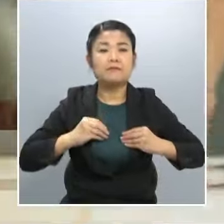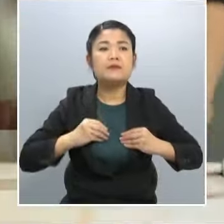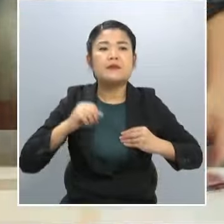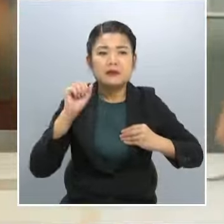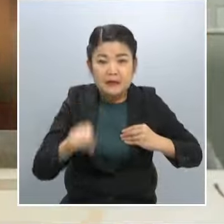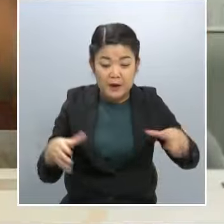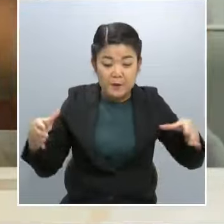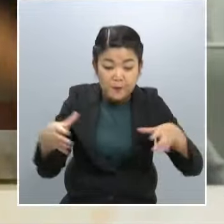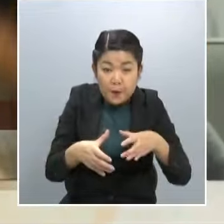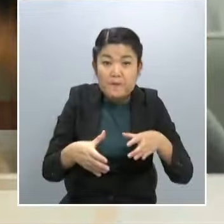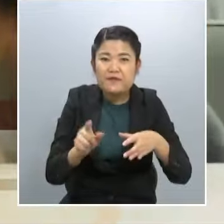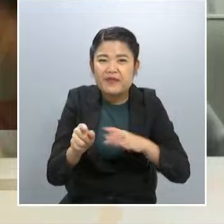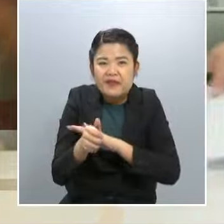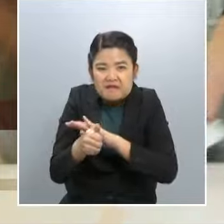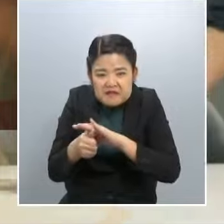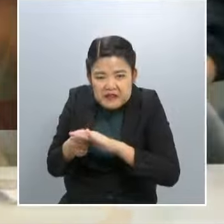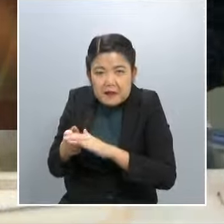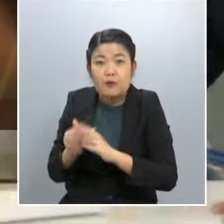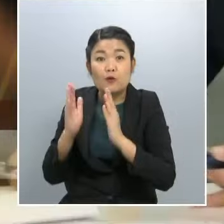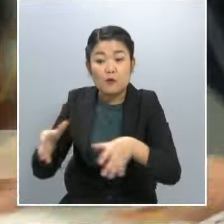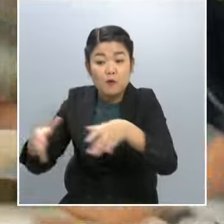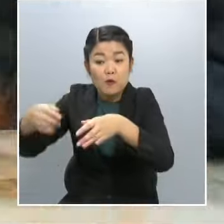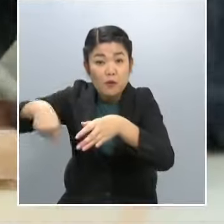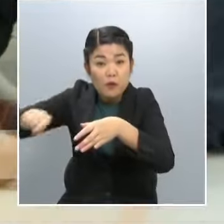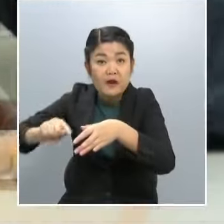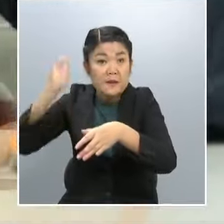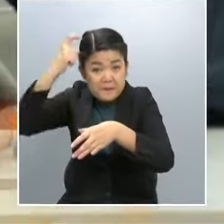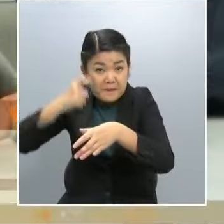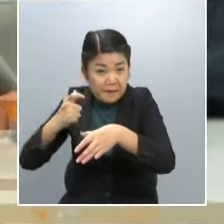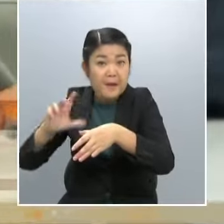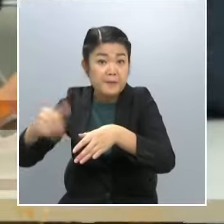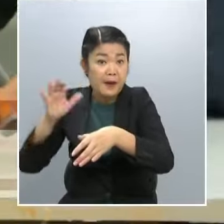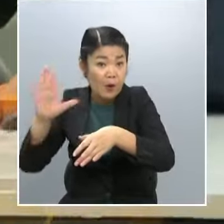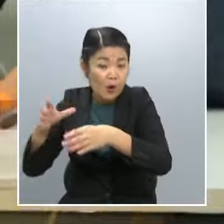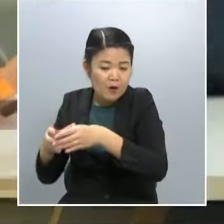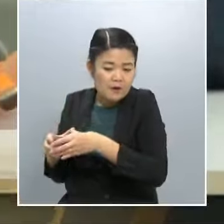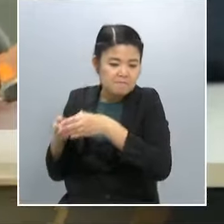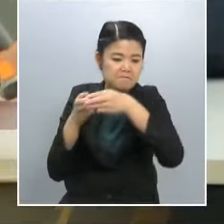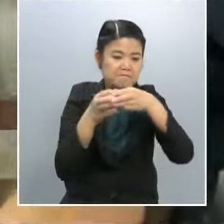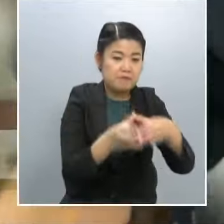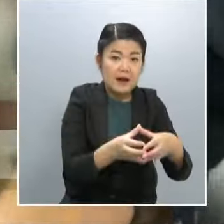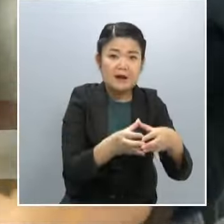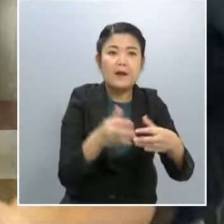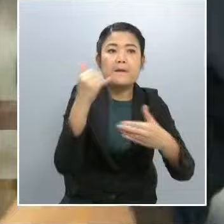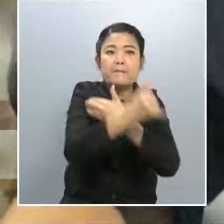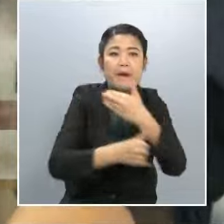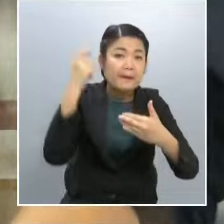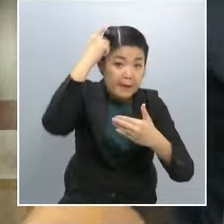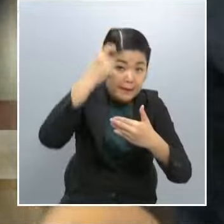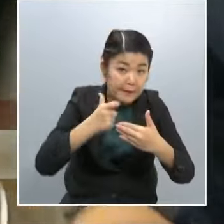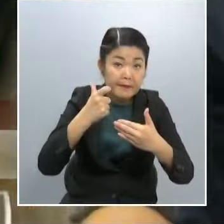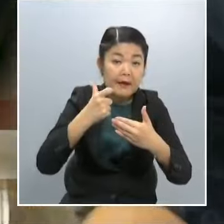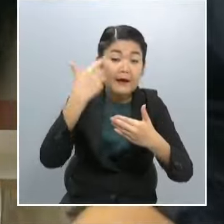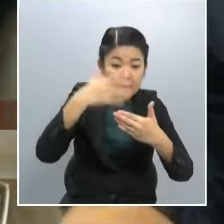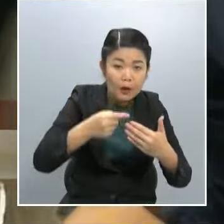ขบวนการค้ามนุษย์เริ่มจากนำชาวโรฮิงญาออกจากรัฐยะไข่ ไปที่โกดังแห่งหนึ่งที่เมืองเมียวดีประเทศเมียนมาจ